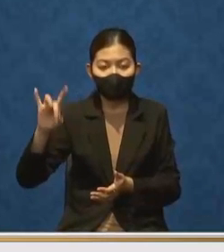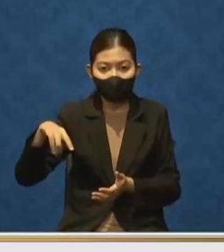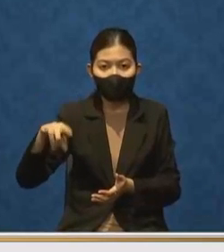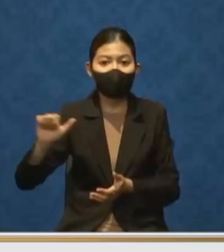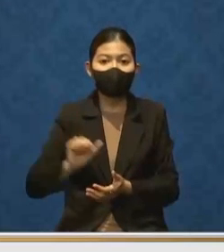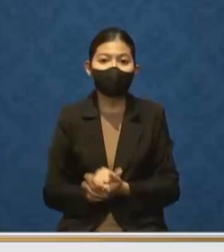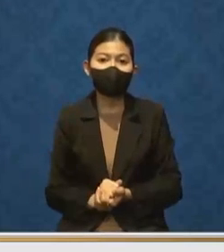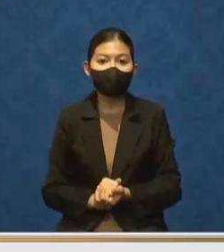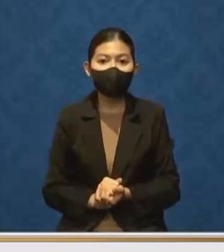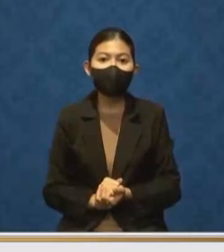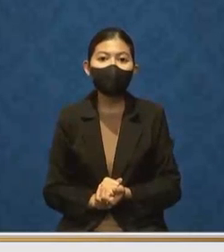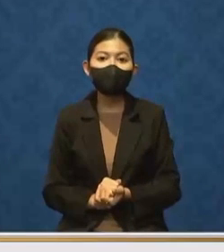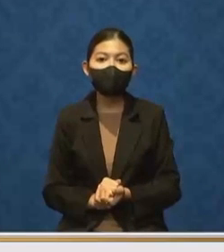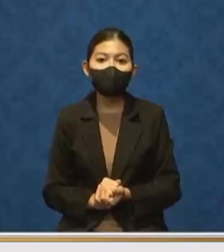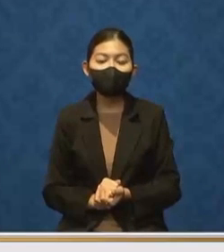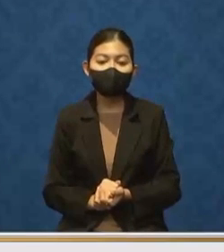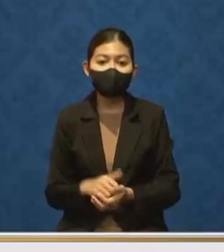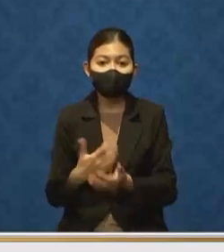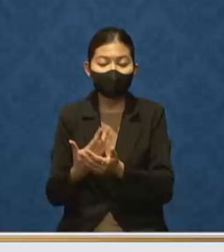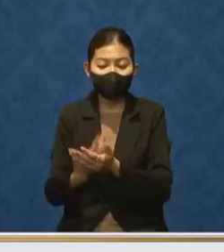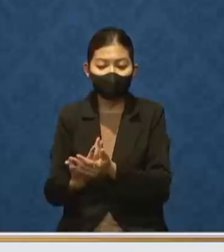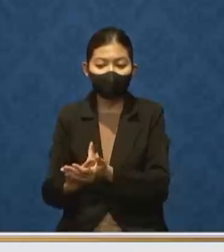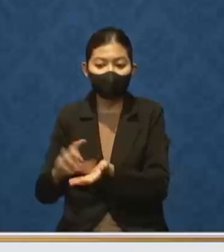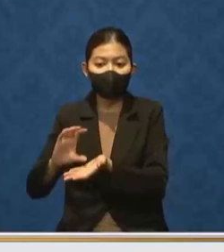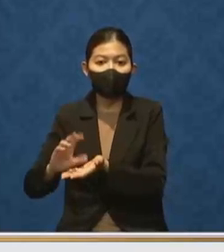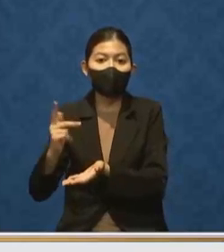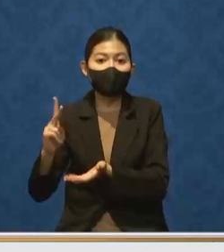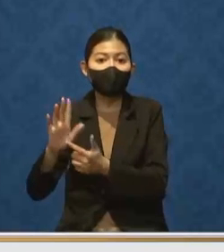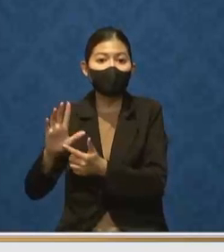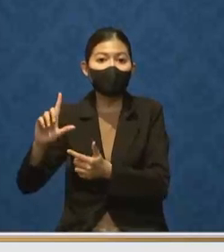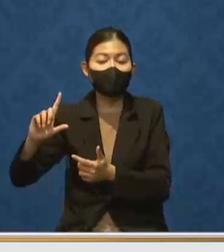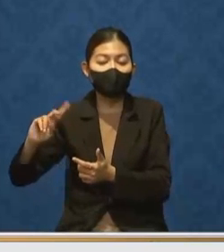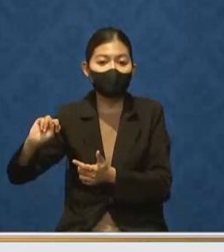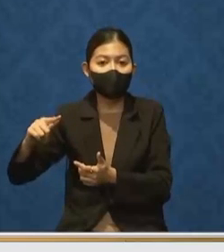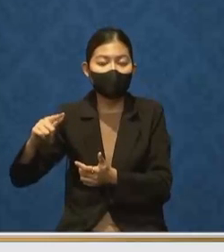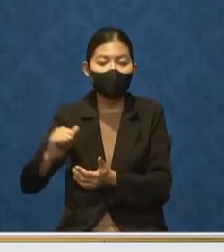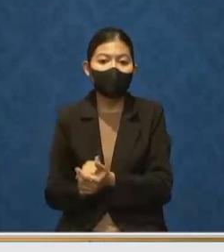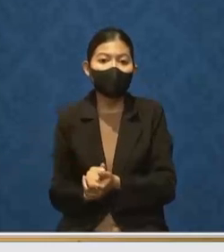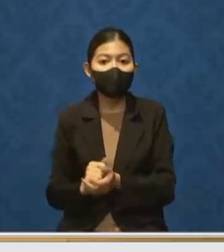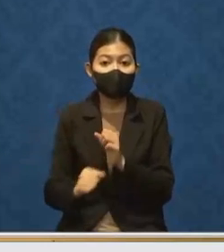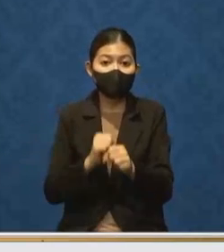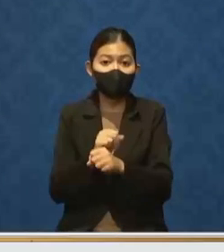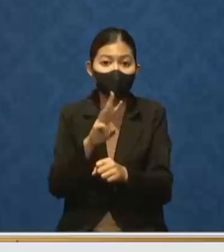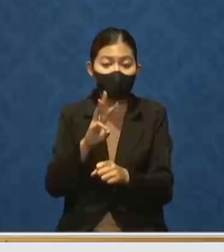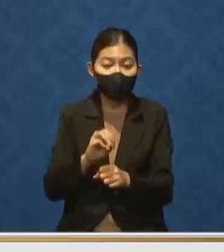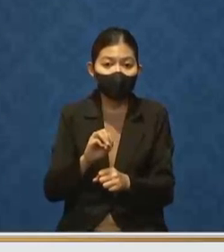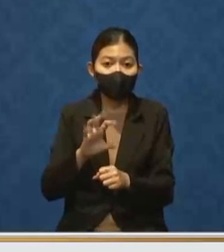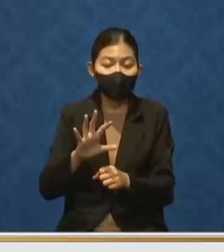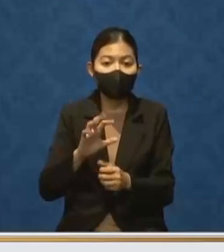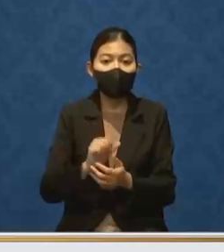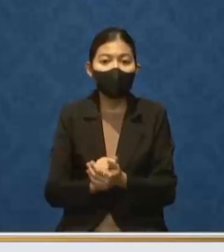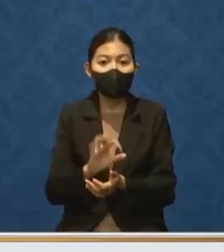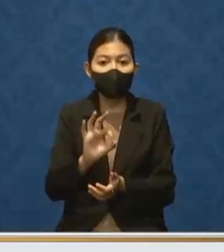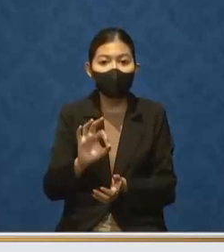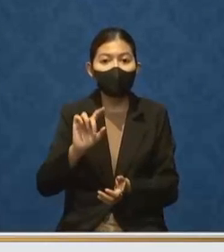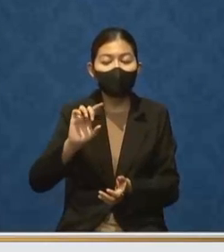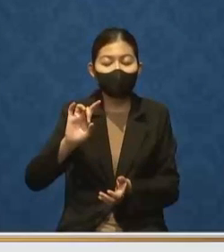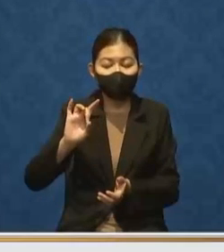9,478,592.1 ล้านบาทฐานะเงินคงคลังณวันที่30เมษายน2565มีจำนวน